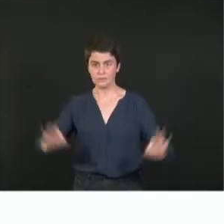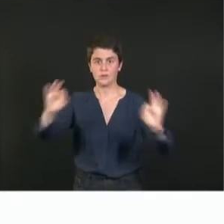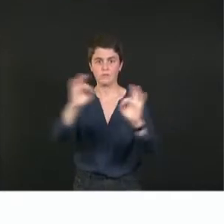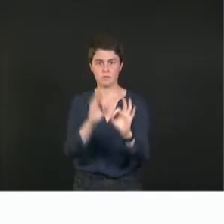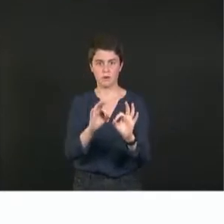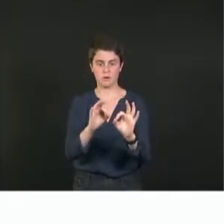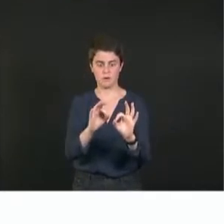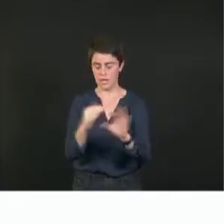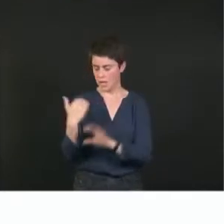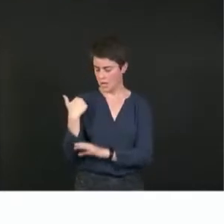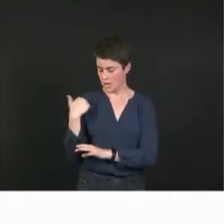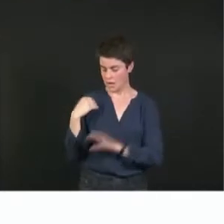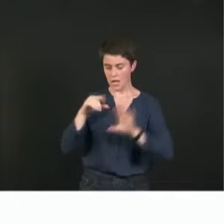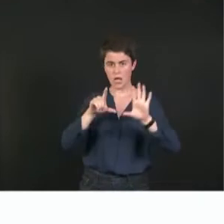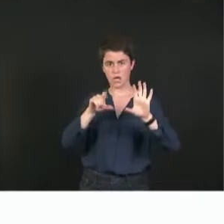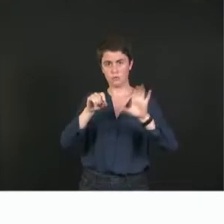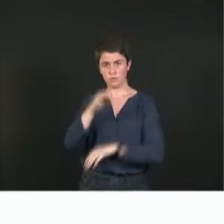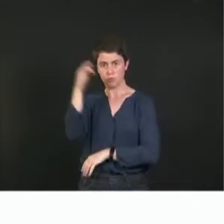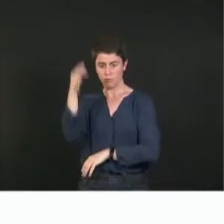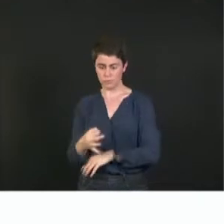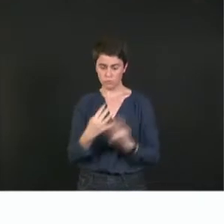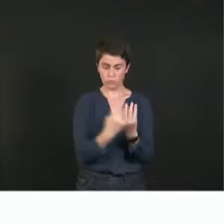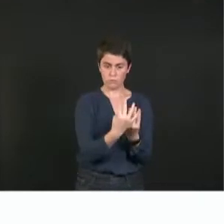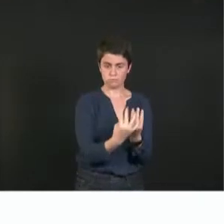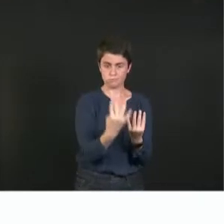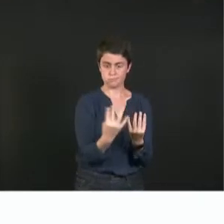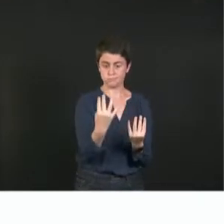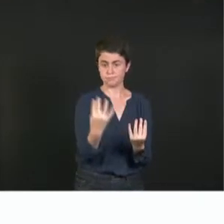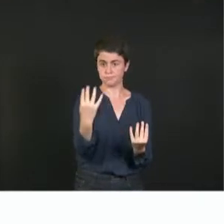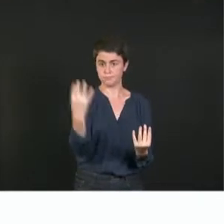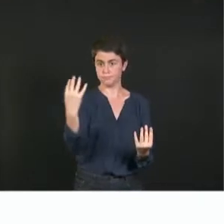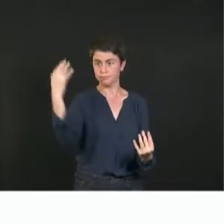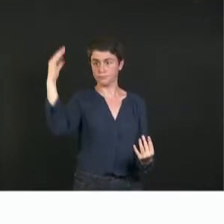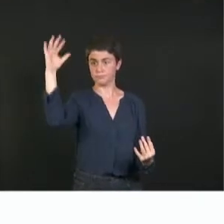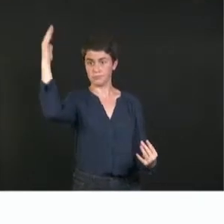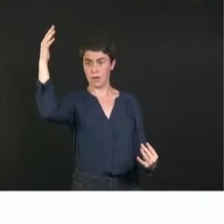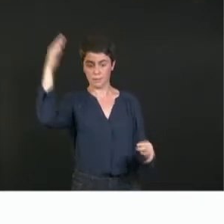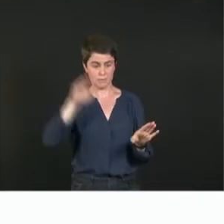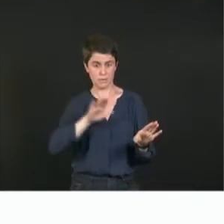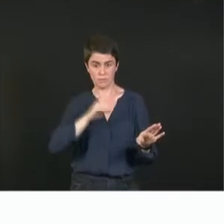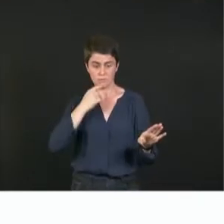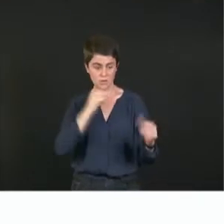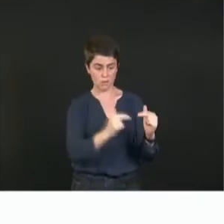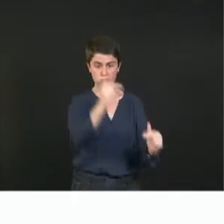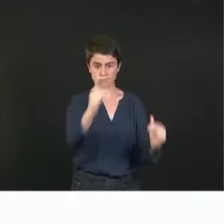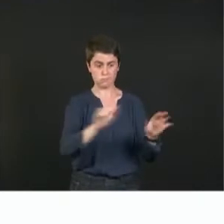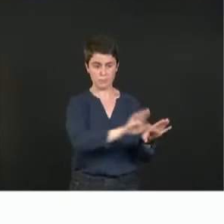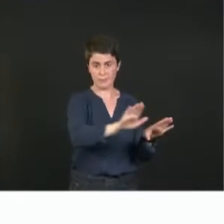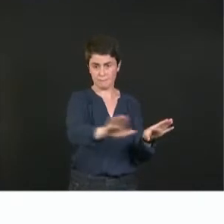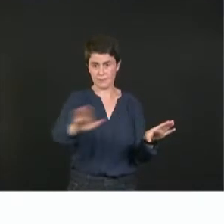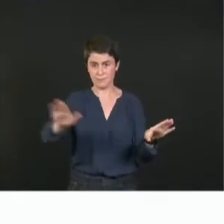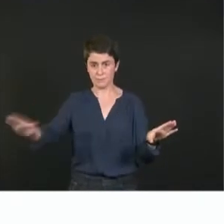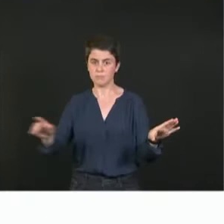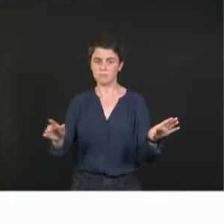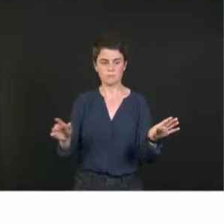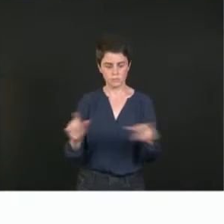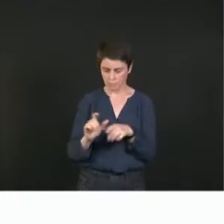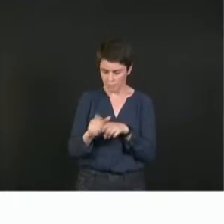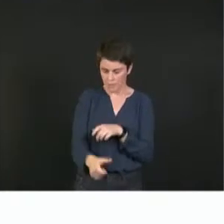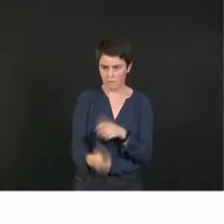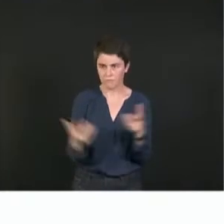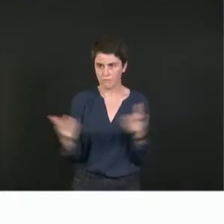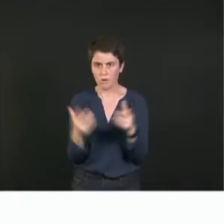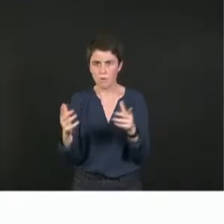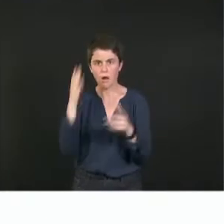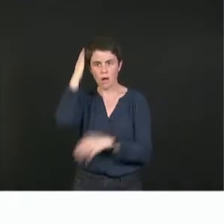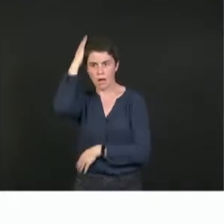à 70%. On a eu un effet énorme en fait, sur la biodiversité, donc de la faune et de la